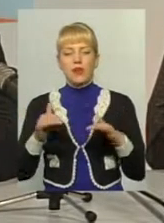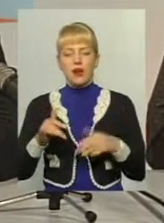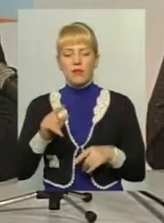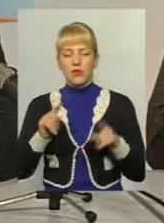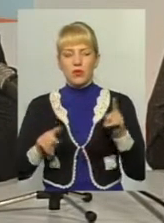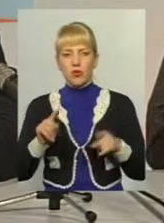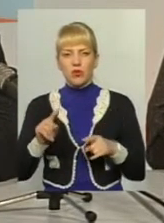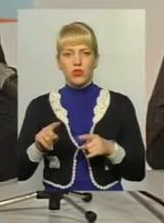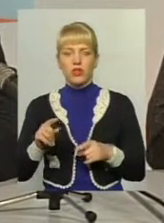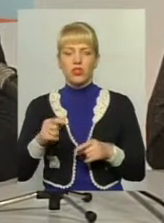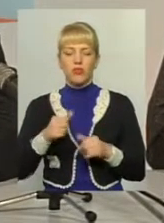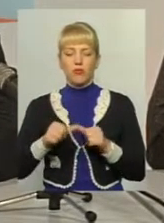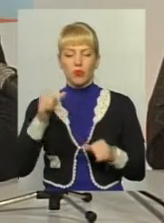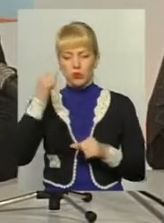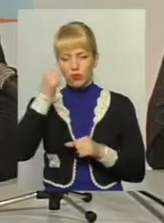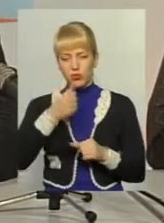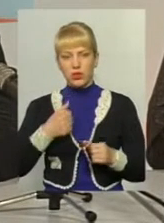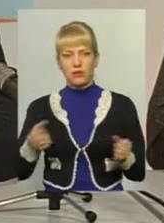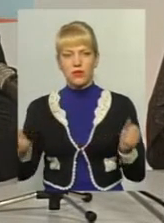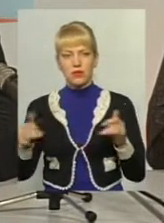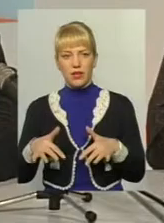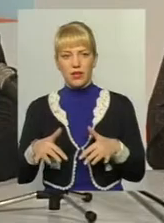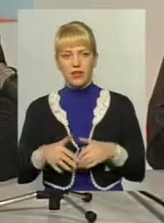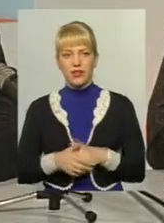зробити краще, так. Тобто це, ну, чи